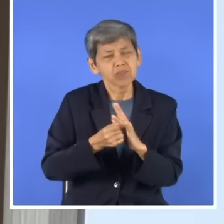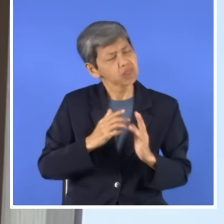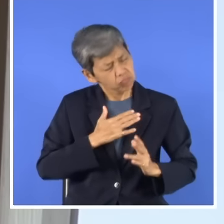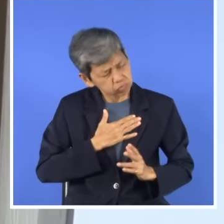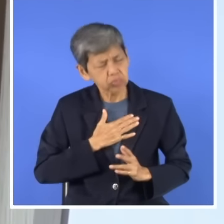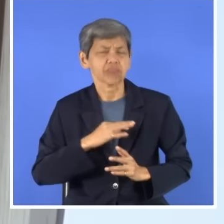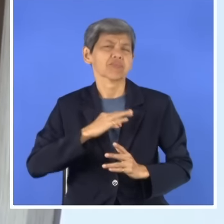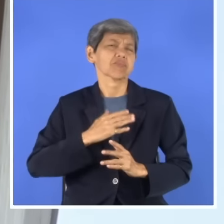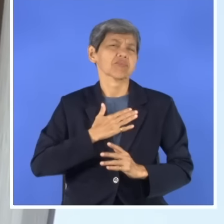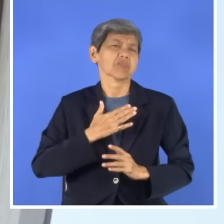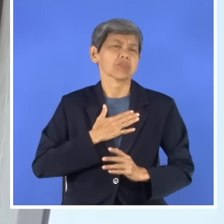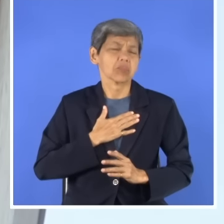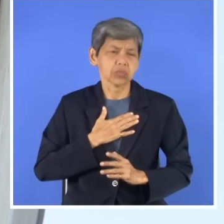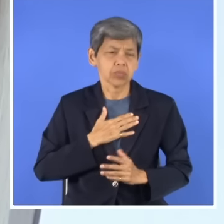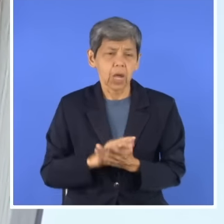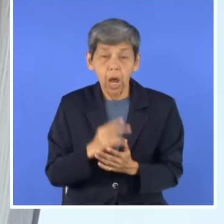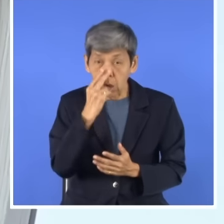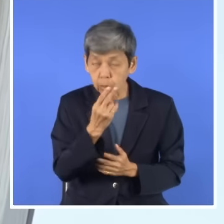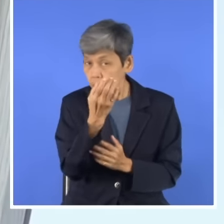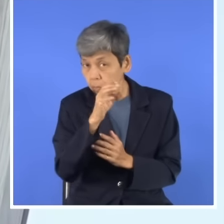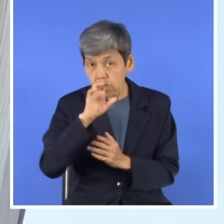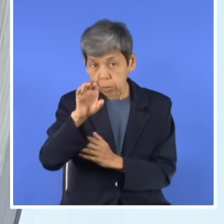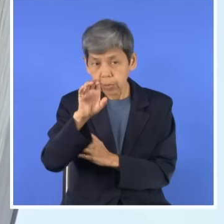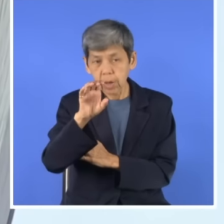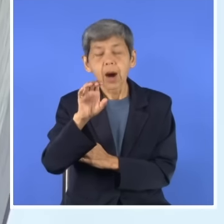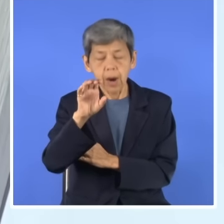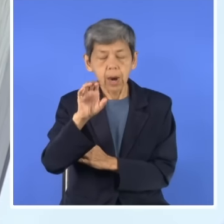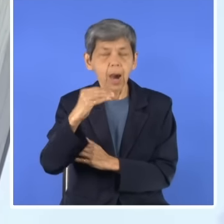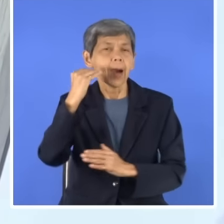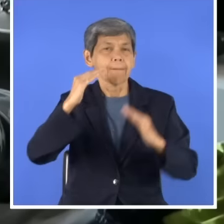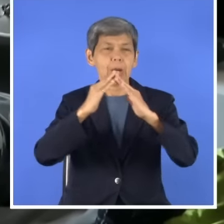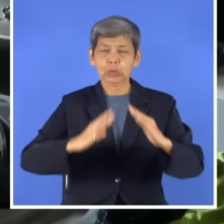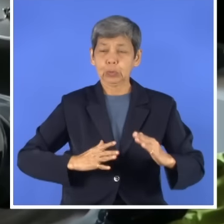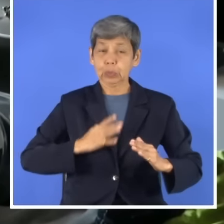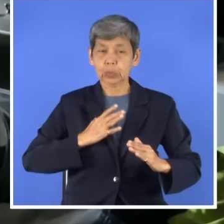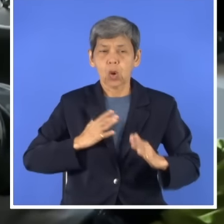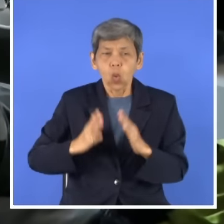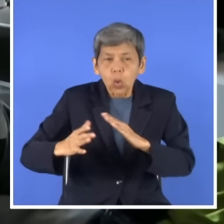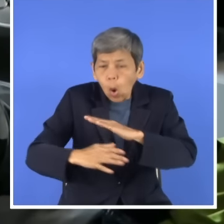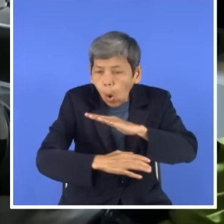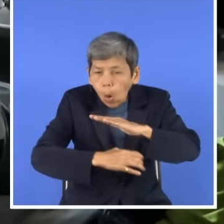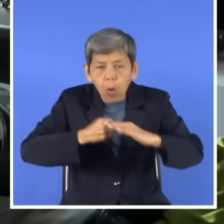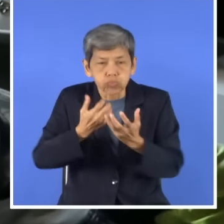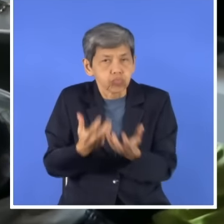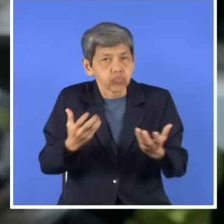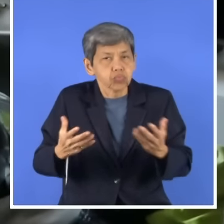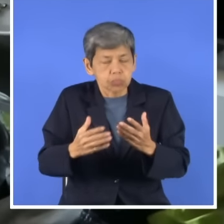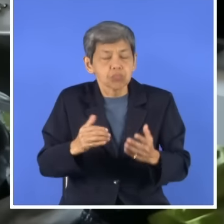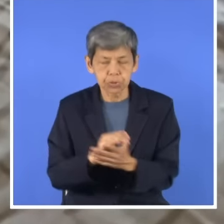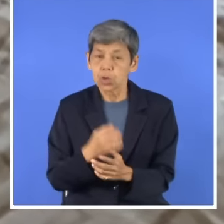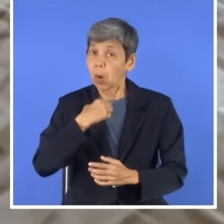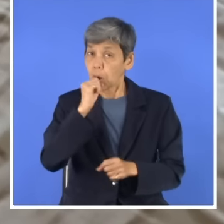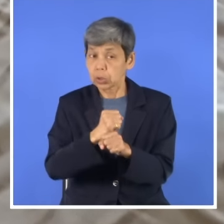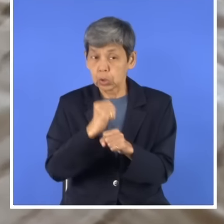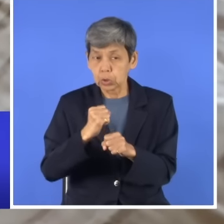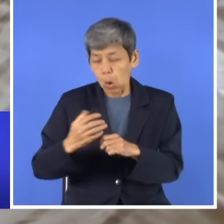างจิตใจอะค่ะนี่ทางเพจข่าวบ้านผือเขาโพสต์ภาพบ้านหรูถูกโจรงัดแงะเข้าไปขโมยทรัพย์สินนะคะระบุว่าค